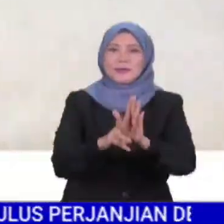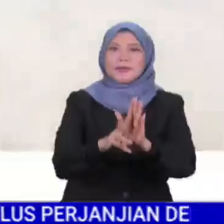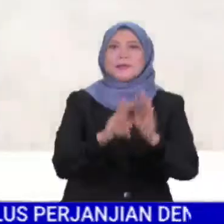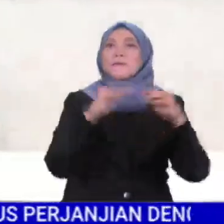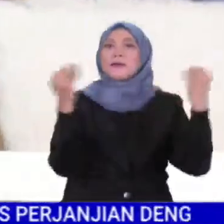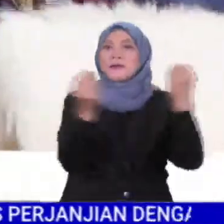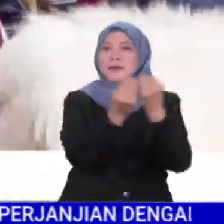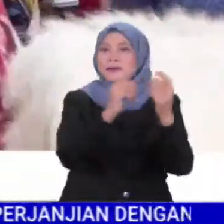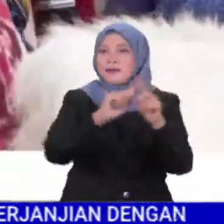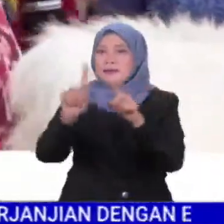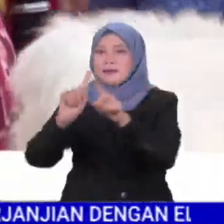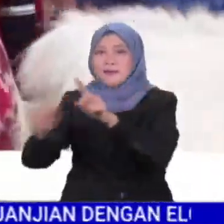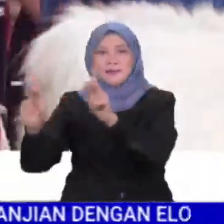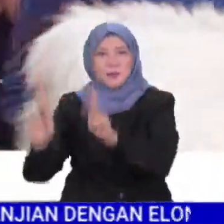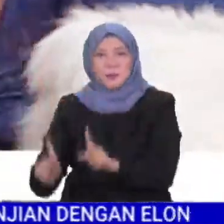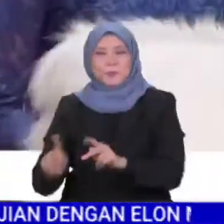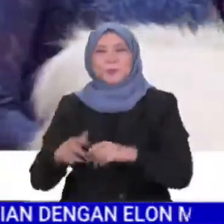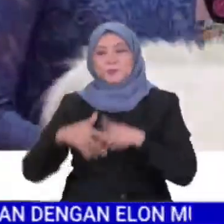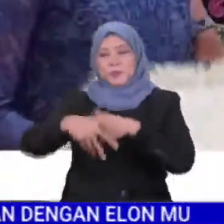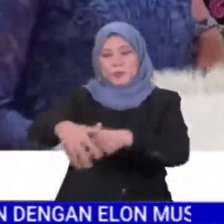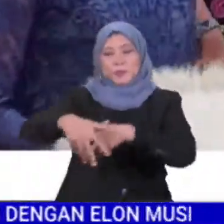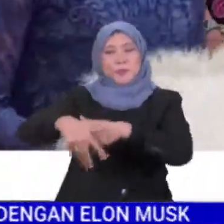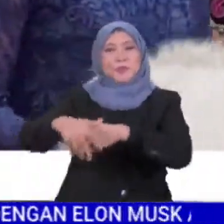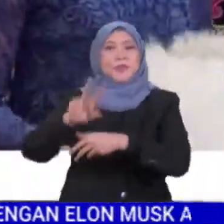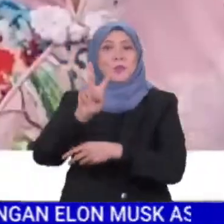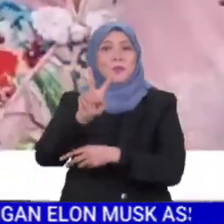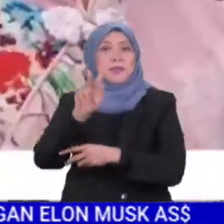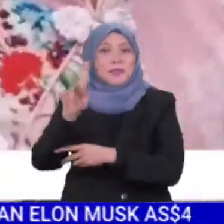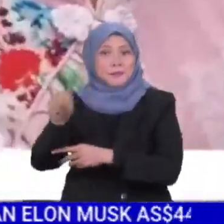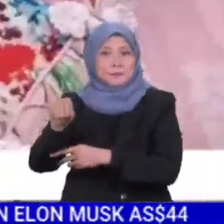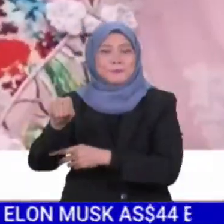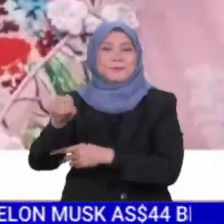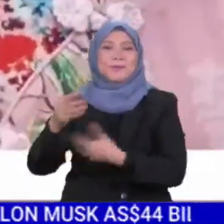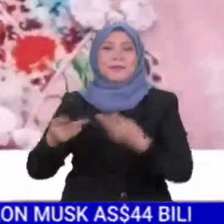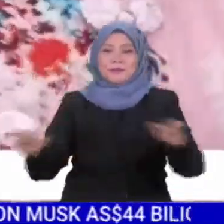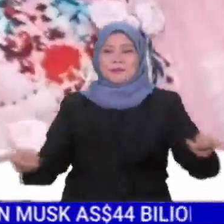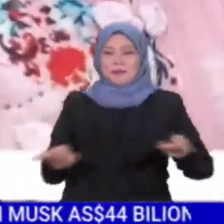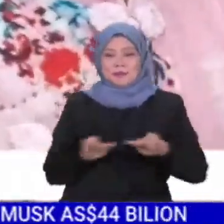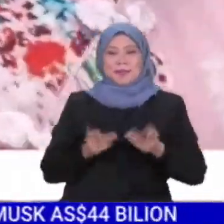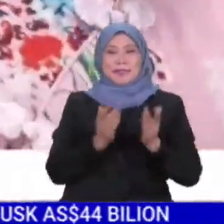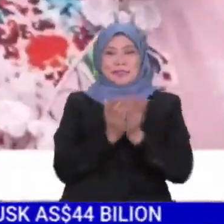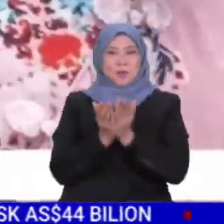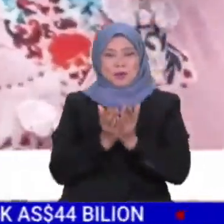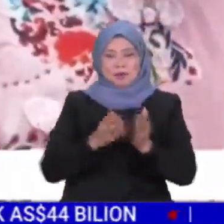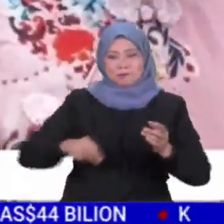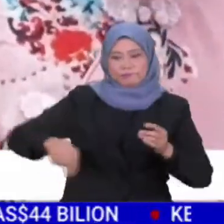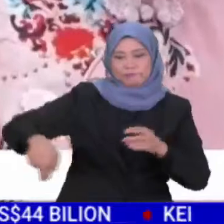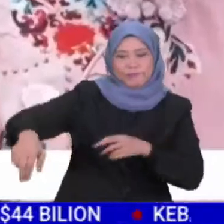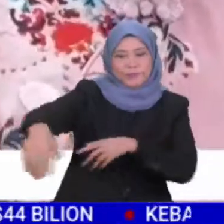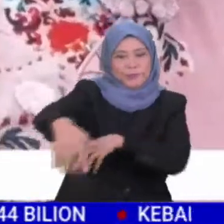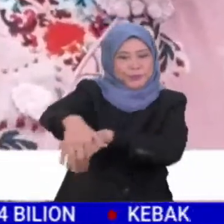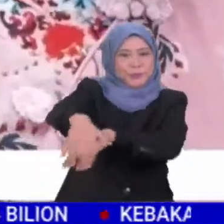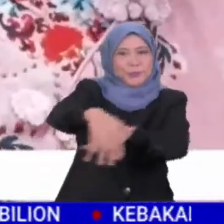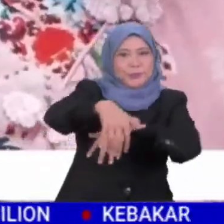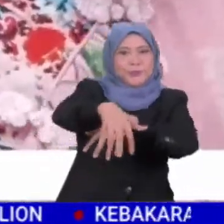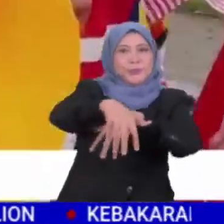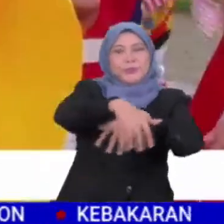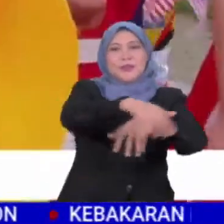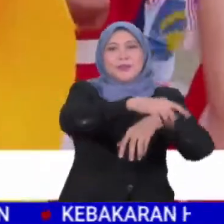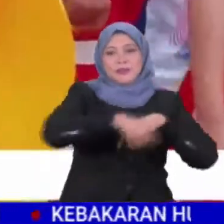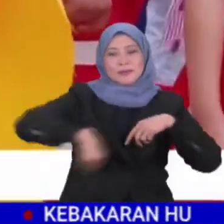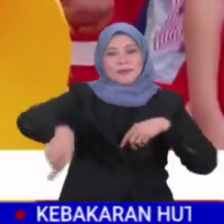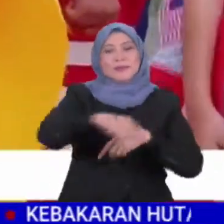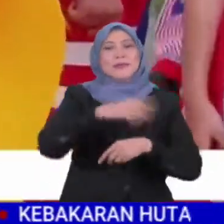masyarakat pelbagai kaum. Perarakan sejauh 2 km mengelilingi pekarangan sekolah turut disertai para guru dan ahli